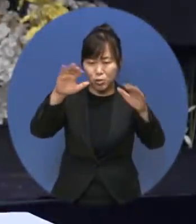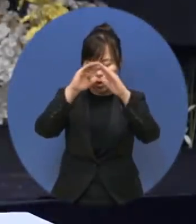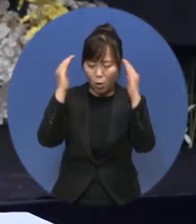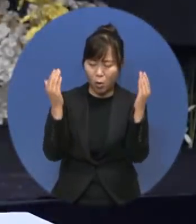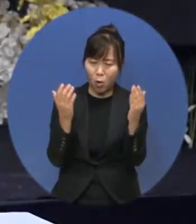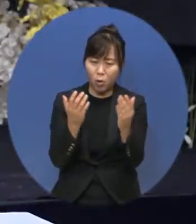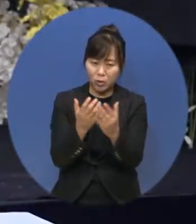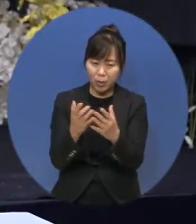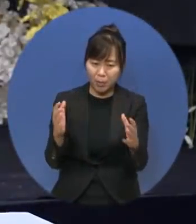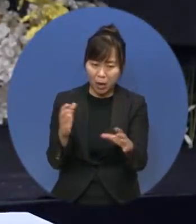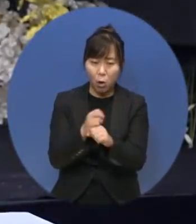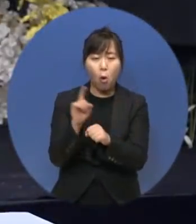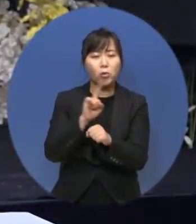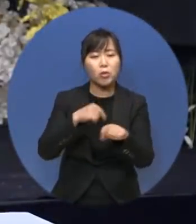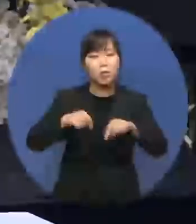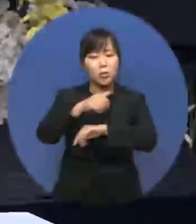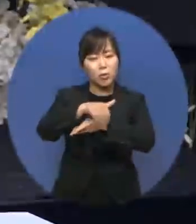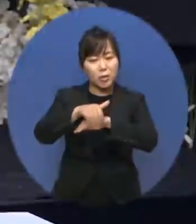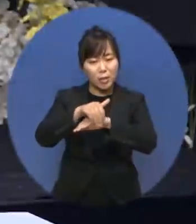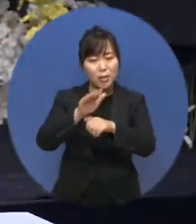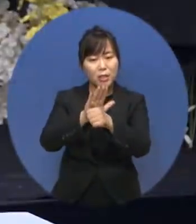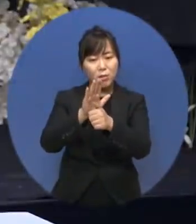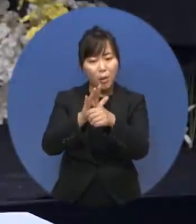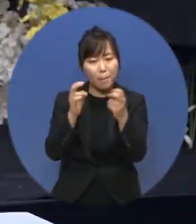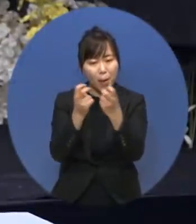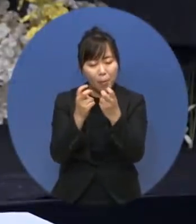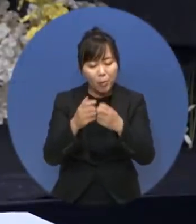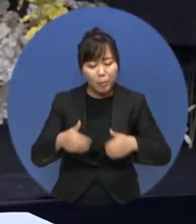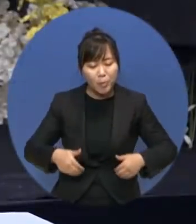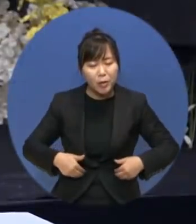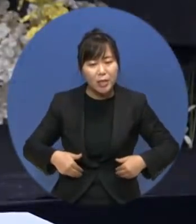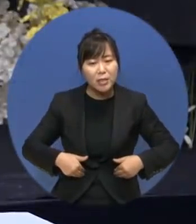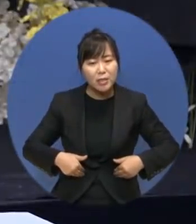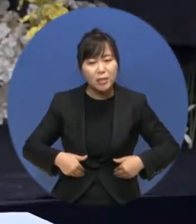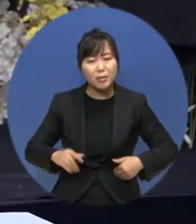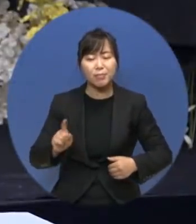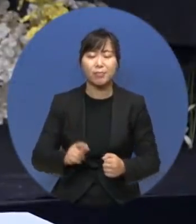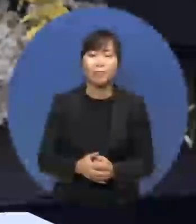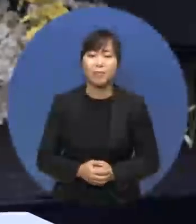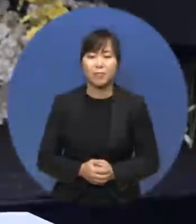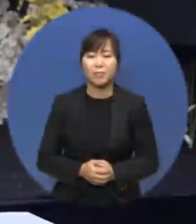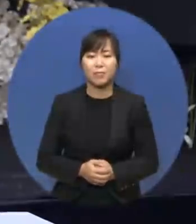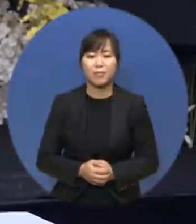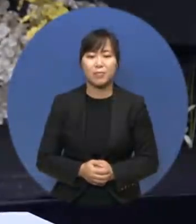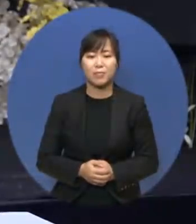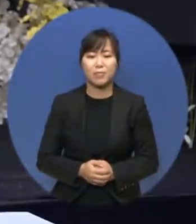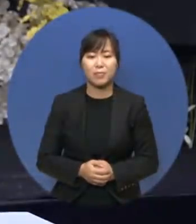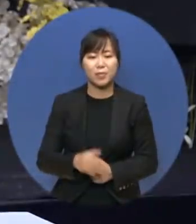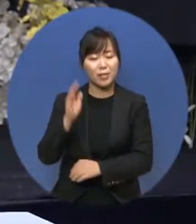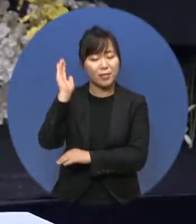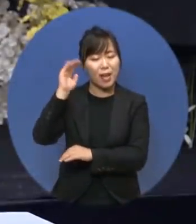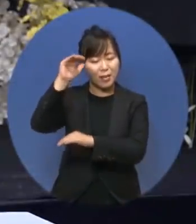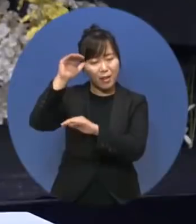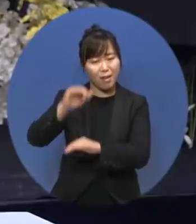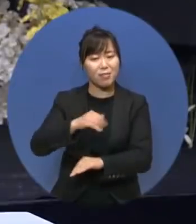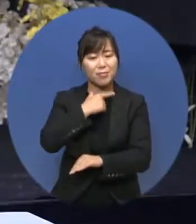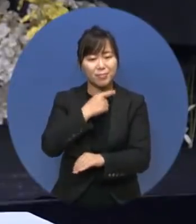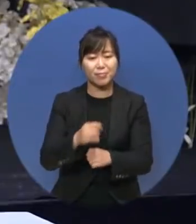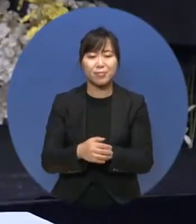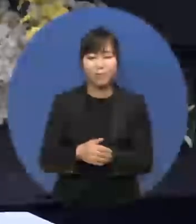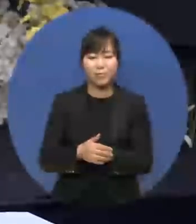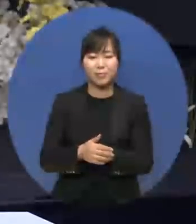전체를 아울러서 어떤 정책적인 지원 방안이 필요하다고 생각하시는지 말씀을 좀 들었으면